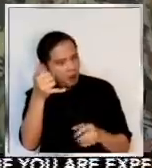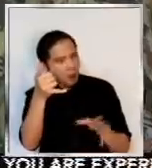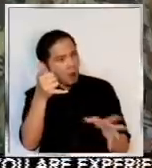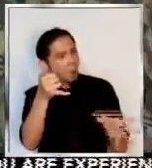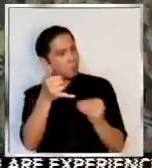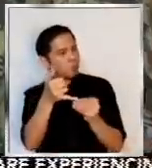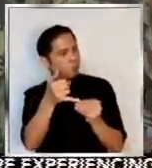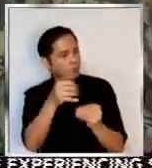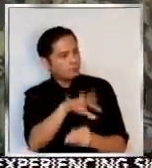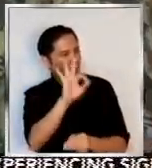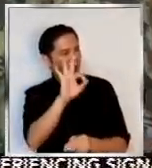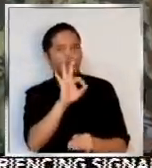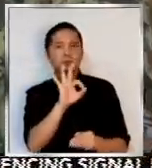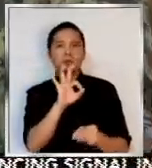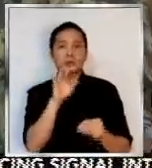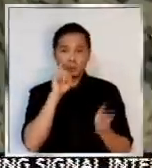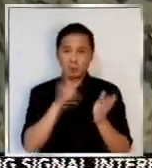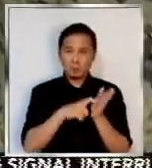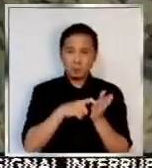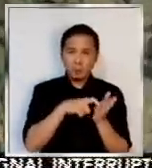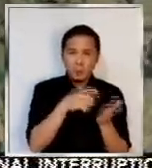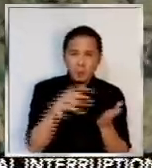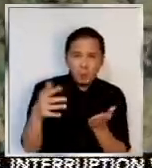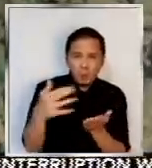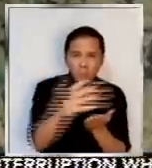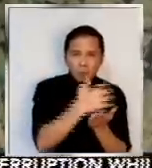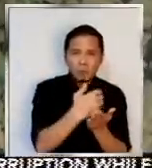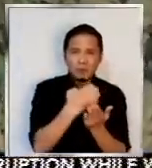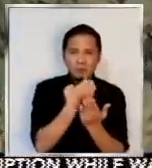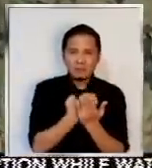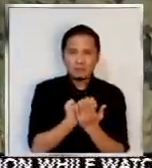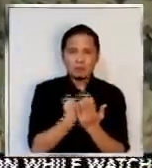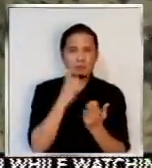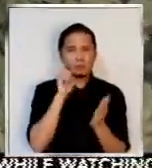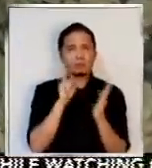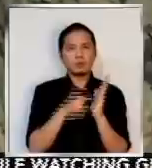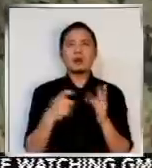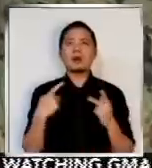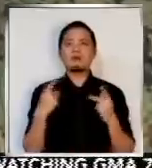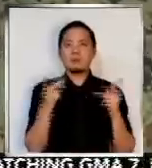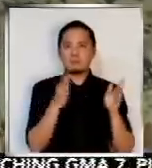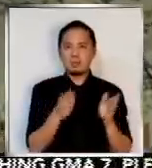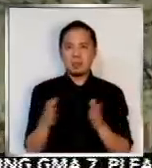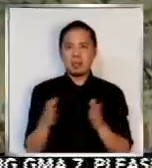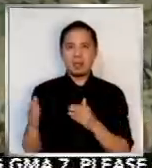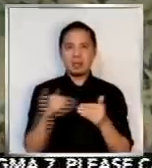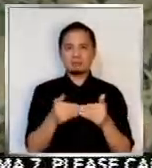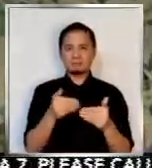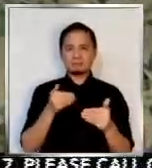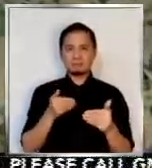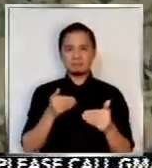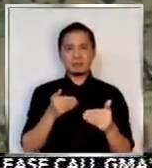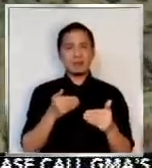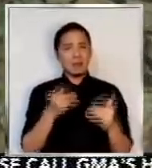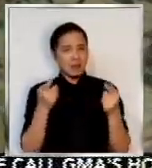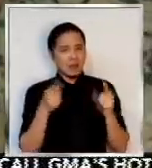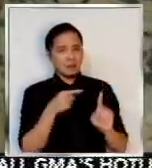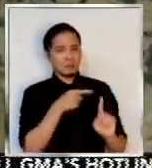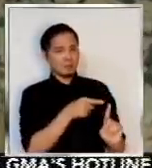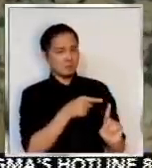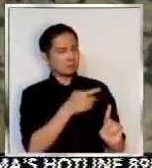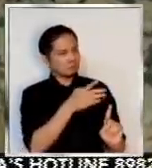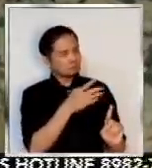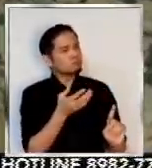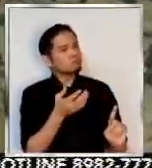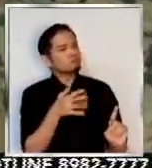evidence, ito ay planned. Ang primordial intent niya is yung murder. Secondary lang